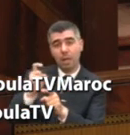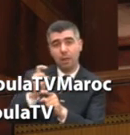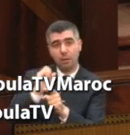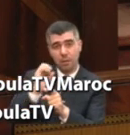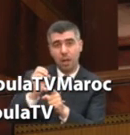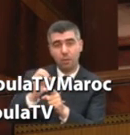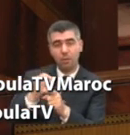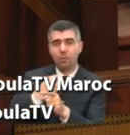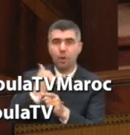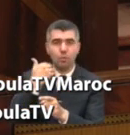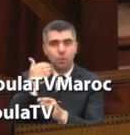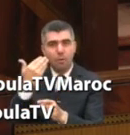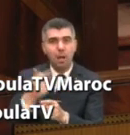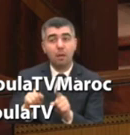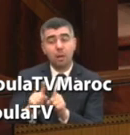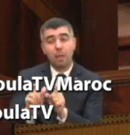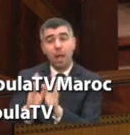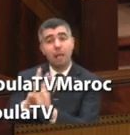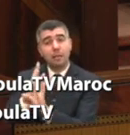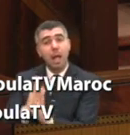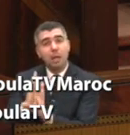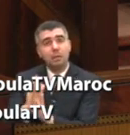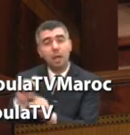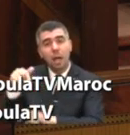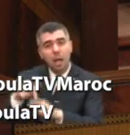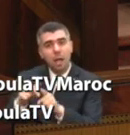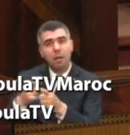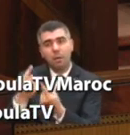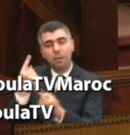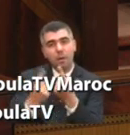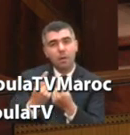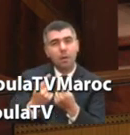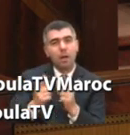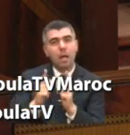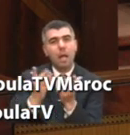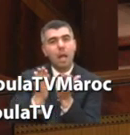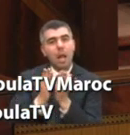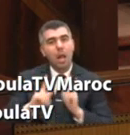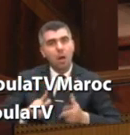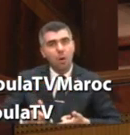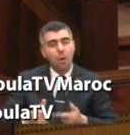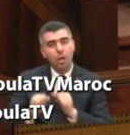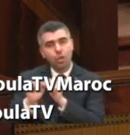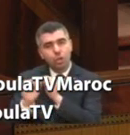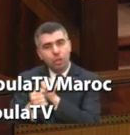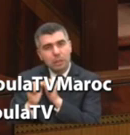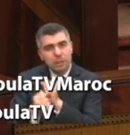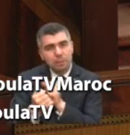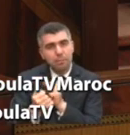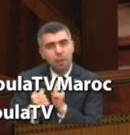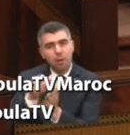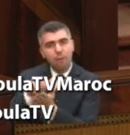خدمات مهمة. اليوم الأمن الخاص في المؤسسة التعليمية وفي الإدارات ديال التعليم، اليوم العمال النظافة والبستنة